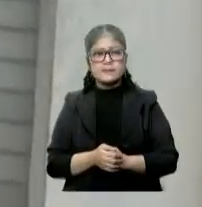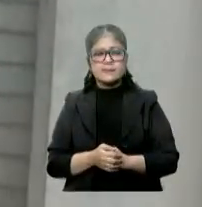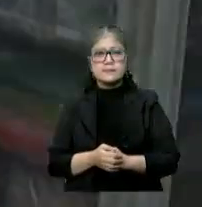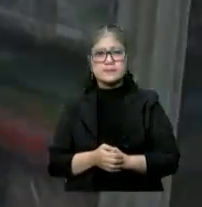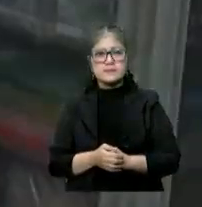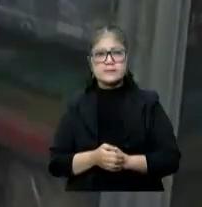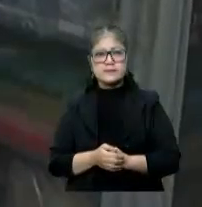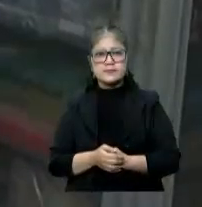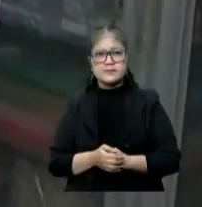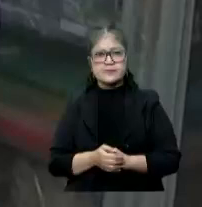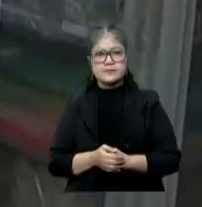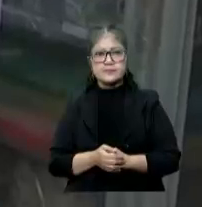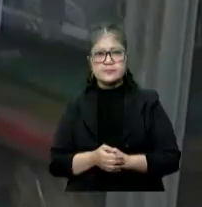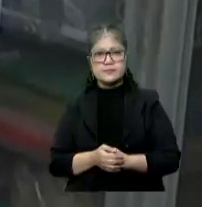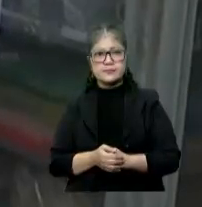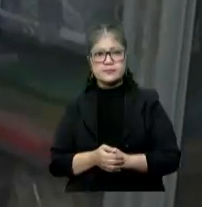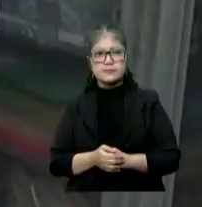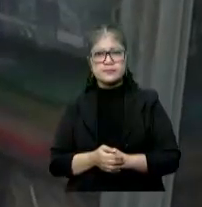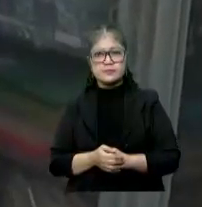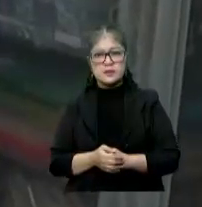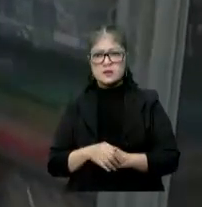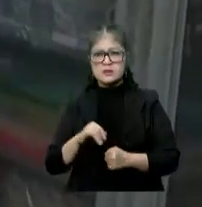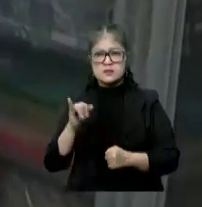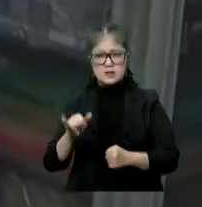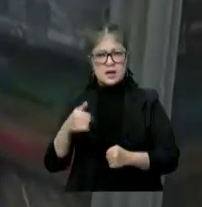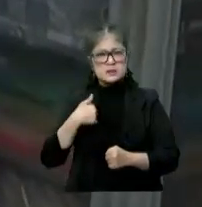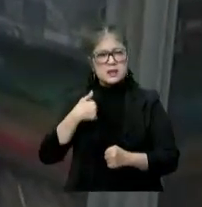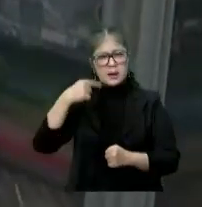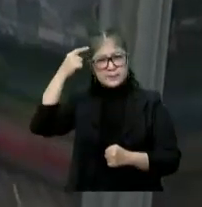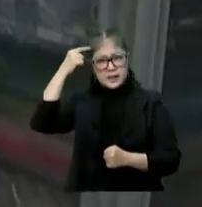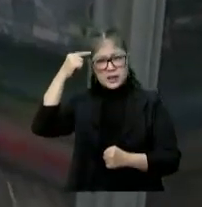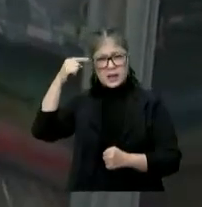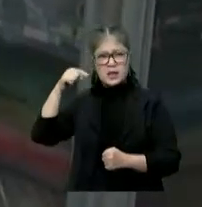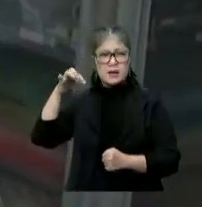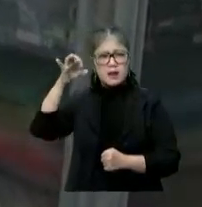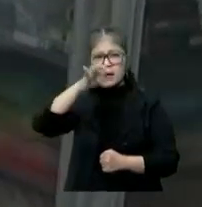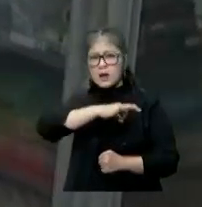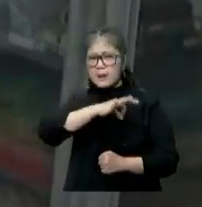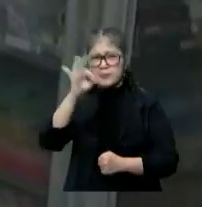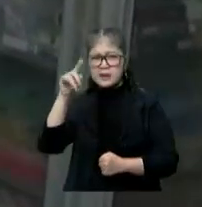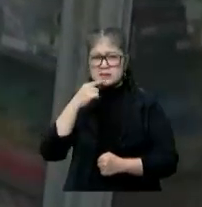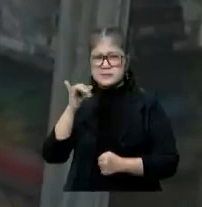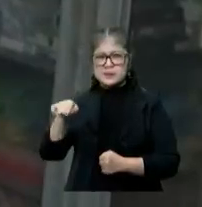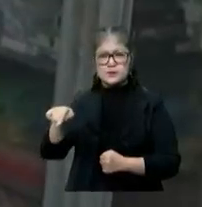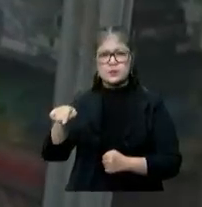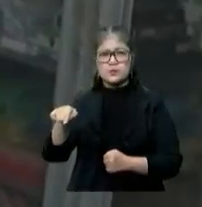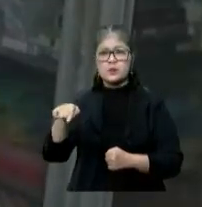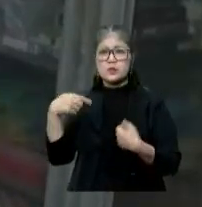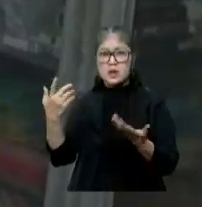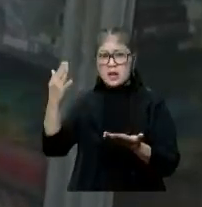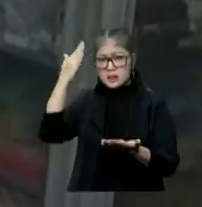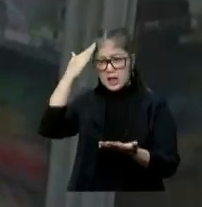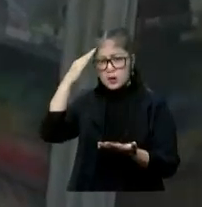emas nyangka Saya sendiri juga enggak nyangka kalau itu mau rampok Enggak nyangka sama sekali terus tahunya tadi gimana mbak